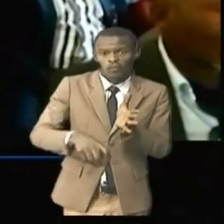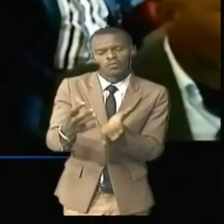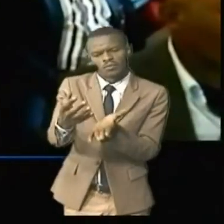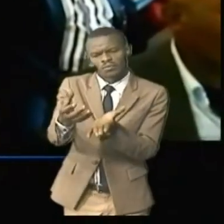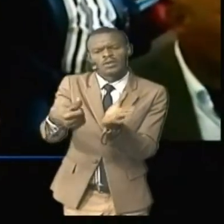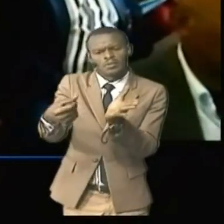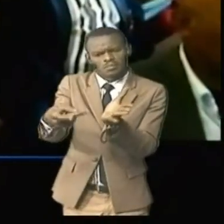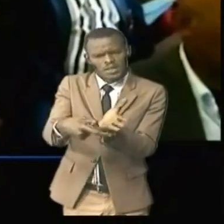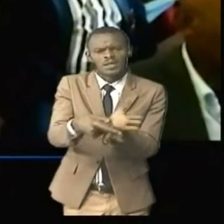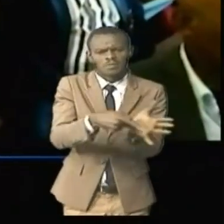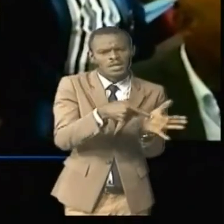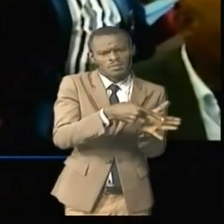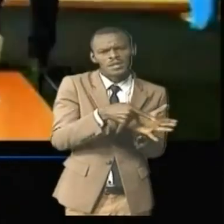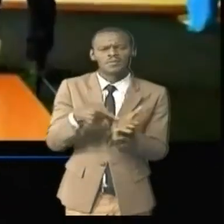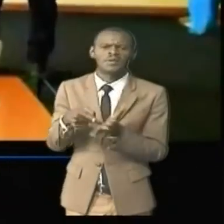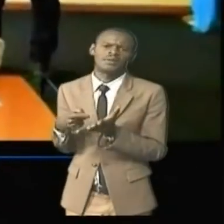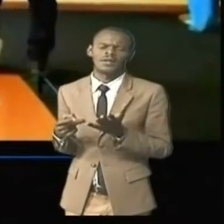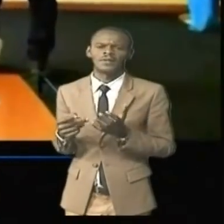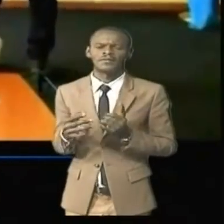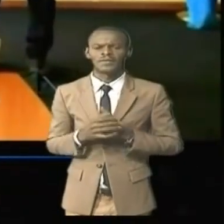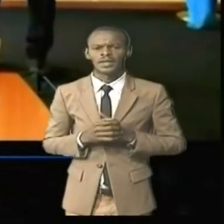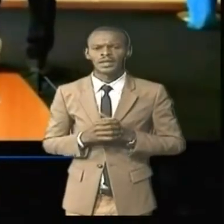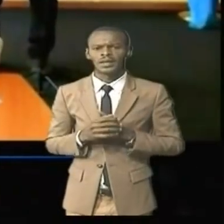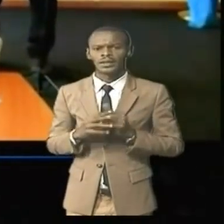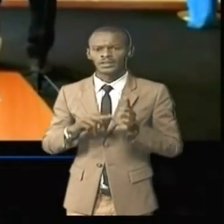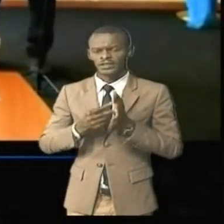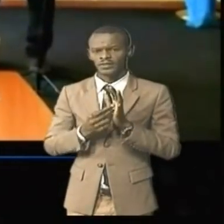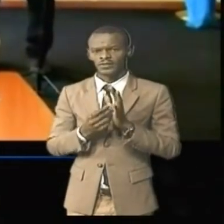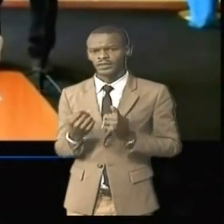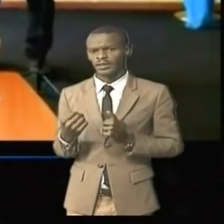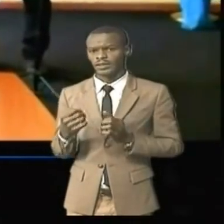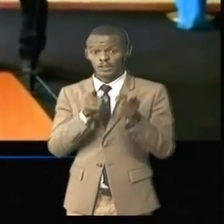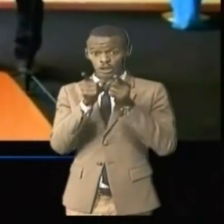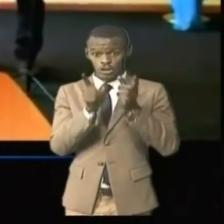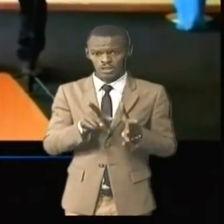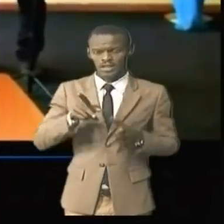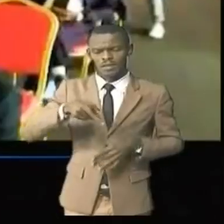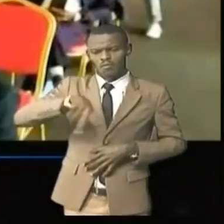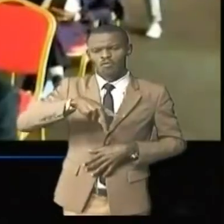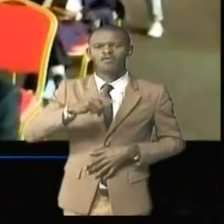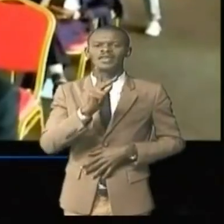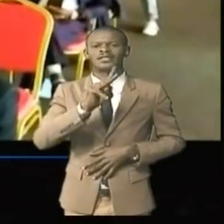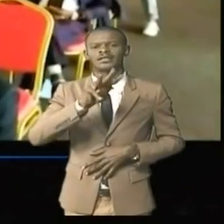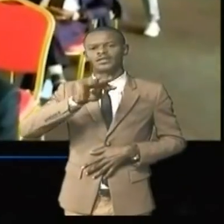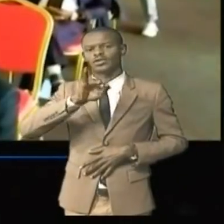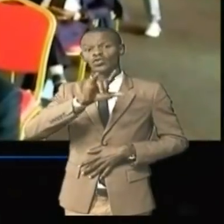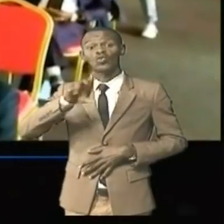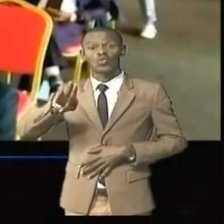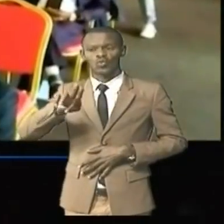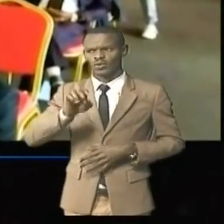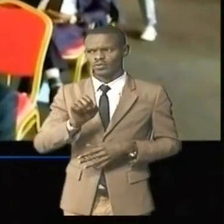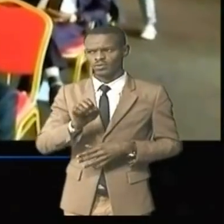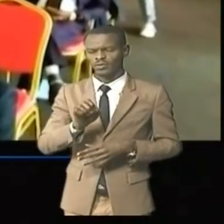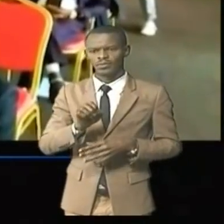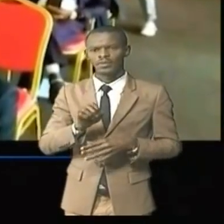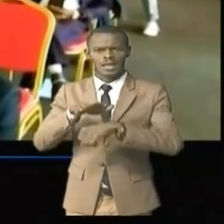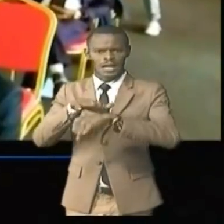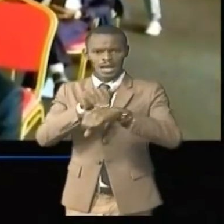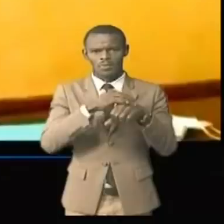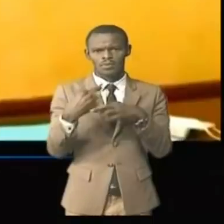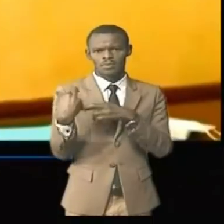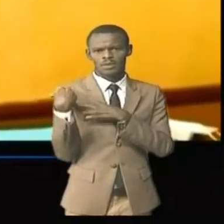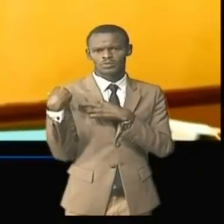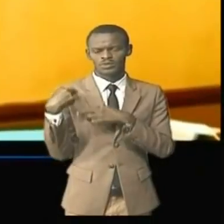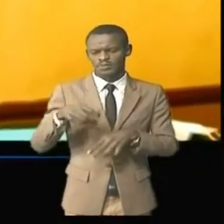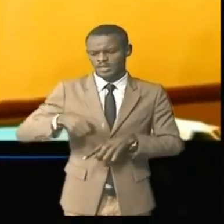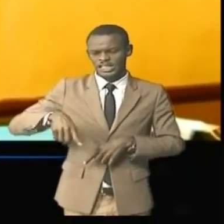organisé la cérémonie officielle de signature des actes d'engagement de services d'assiette pour l'exercice 2022. Une activité présidée